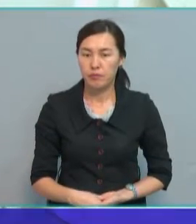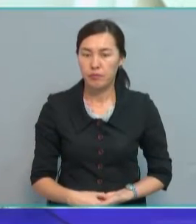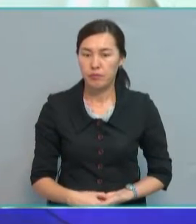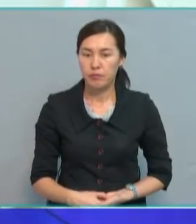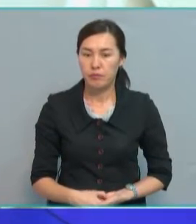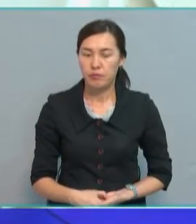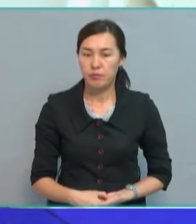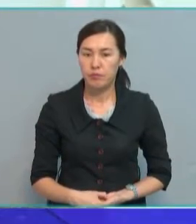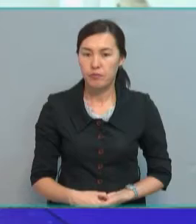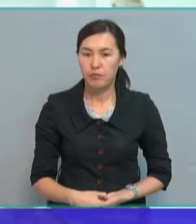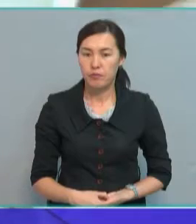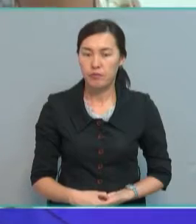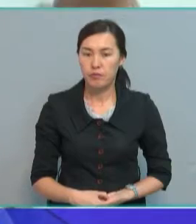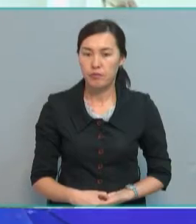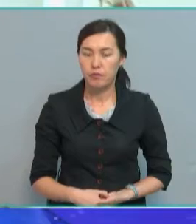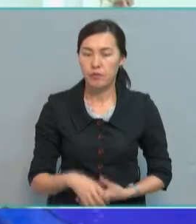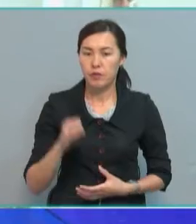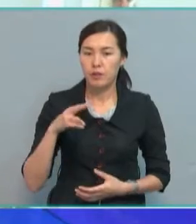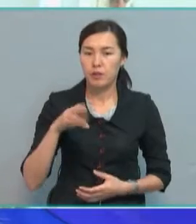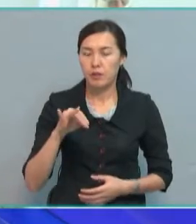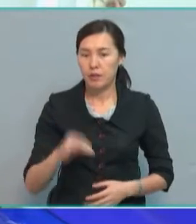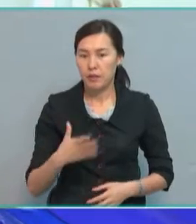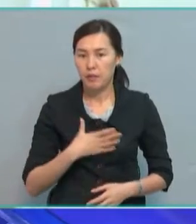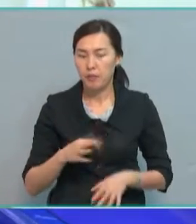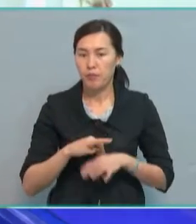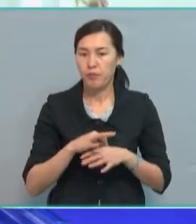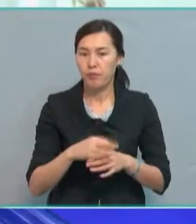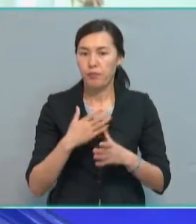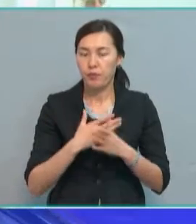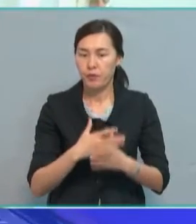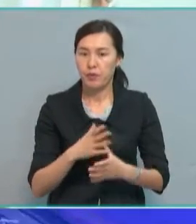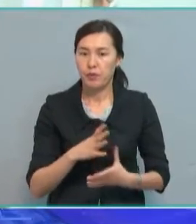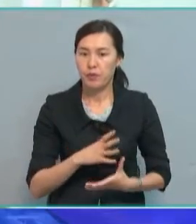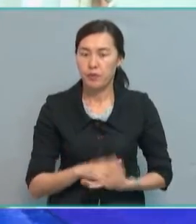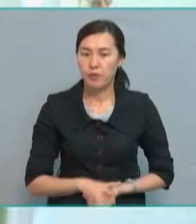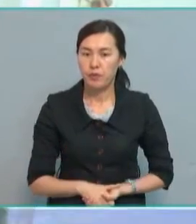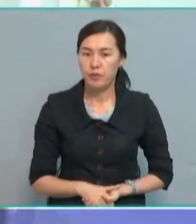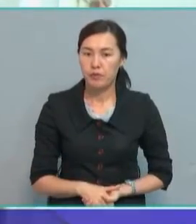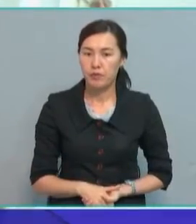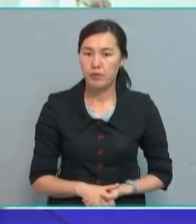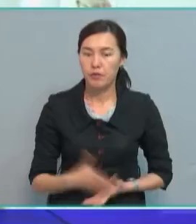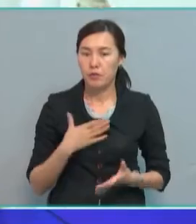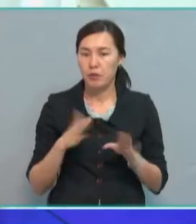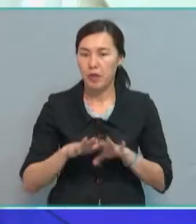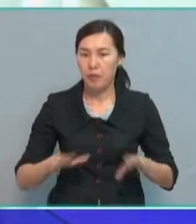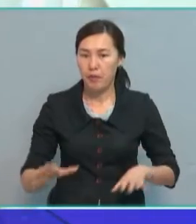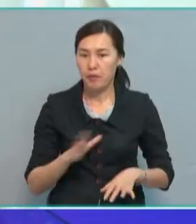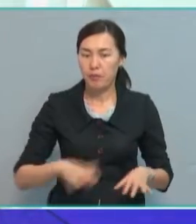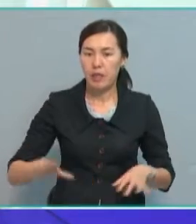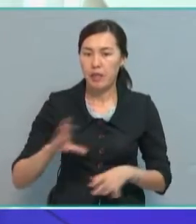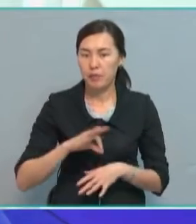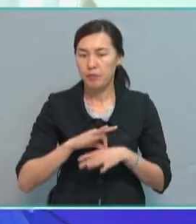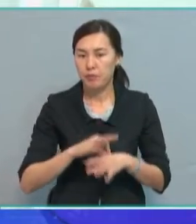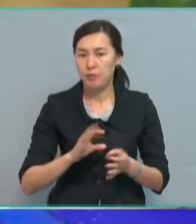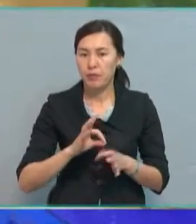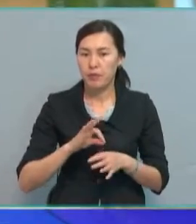шықтық. Сөйтіп шығып сол ағайындар кеп көтеріп алып кетті ғой. Қолымда немерелерім бар, бәрімізді көтеріп сол